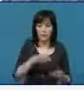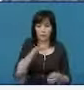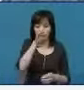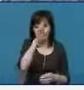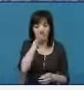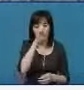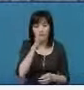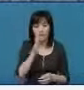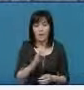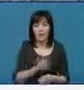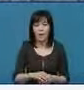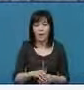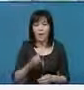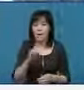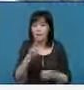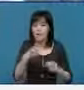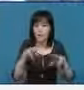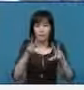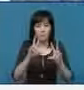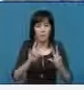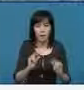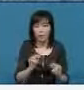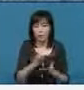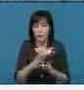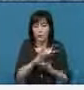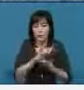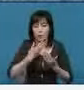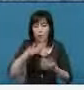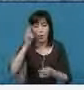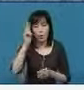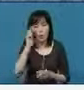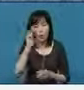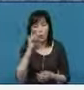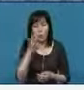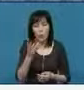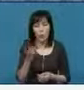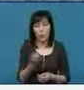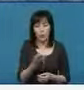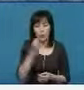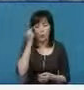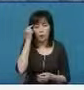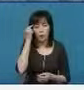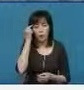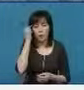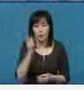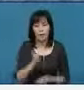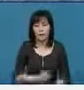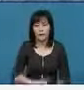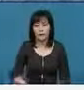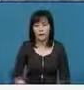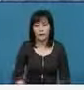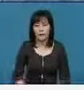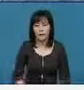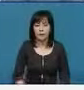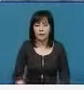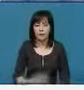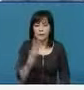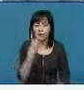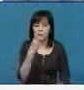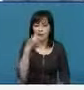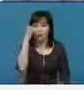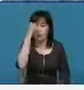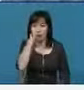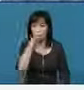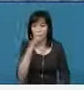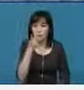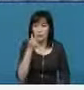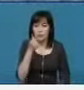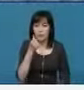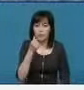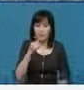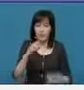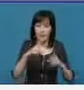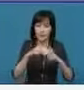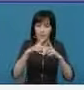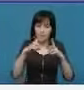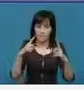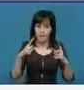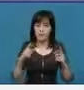Бір мамандық жоқ. Мамандық алу керек дегенге ойға түстім. 2 жылдық заң мектебі ашылыпты